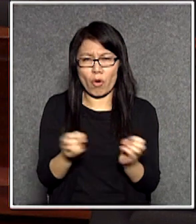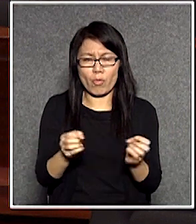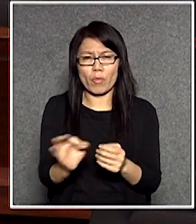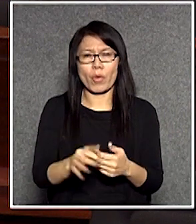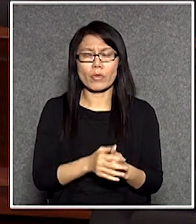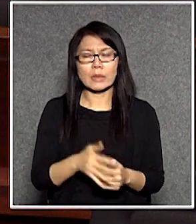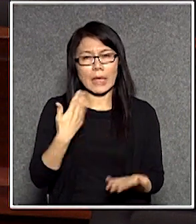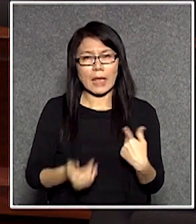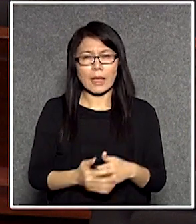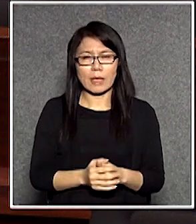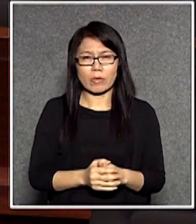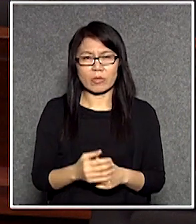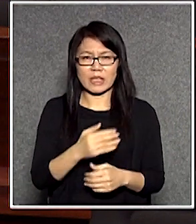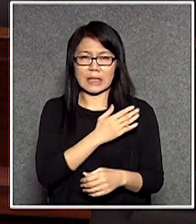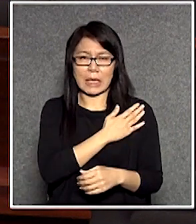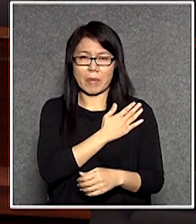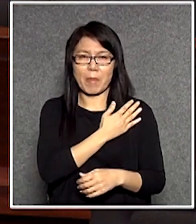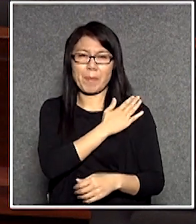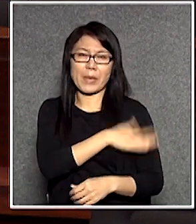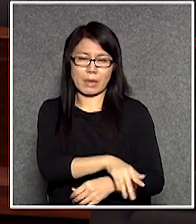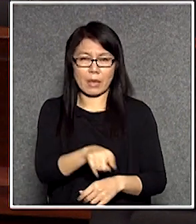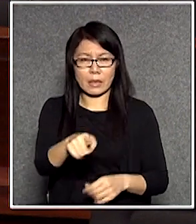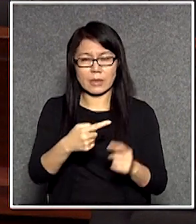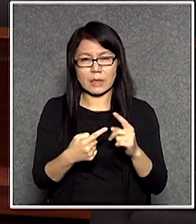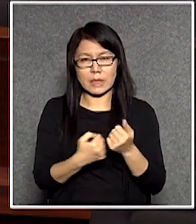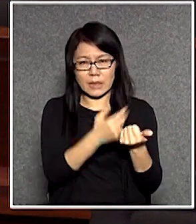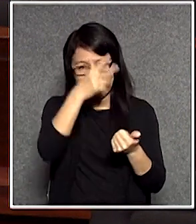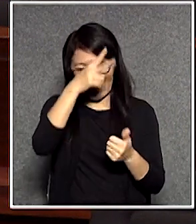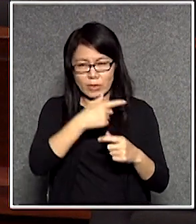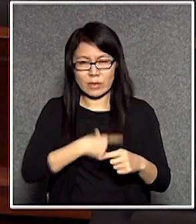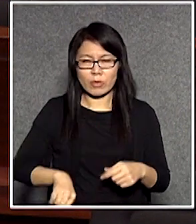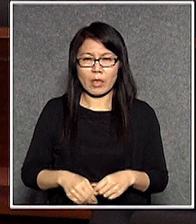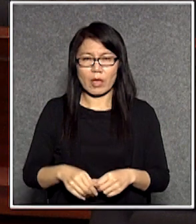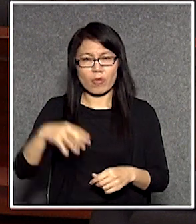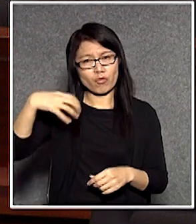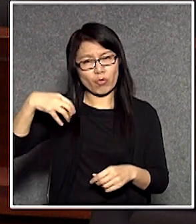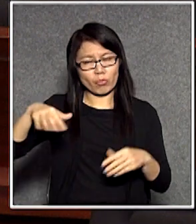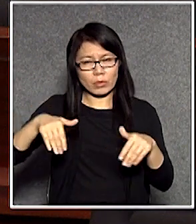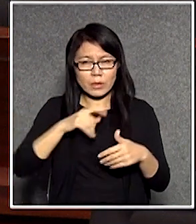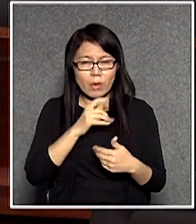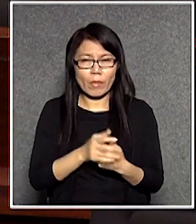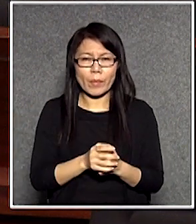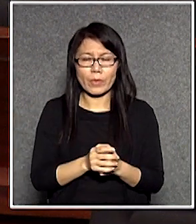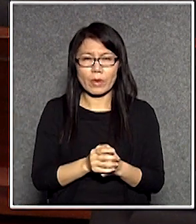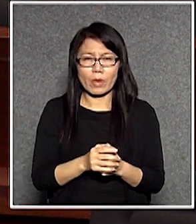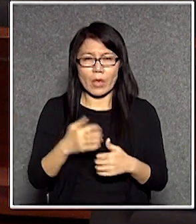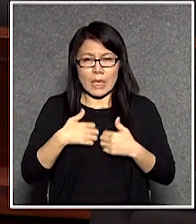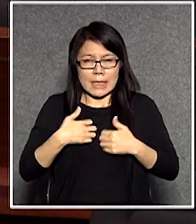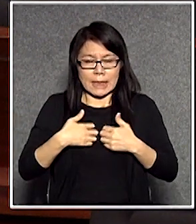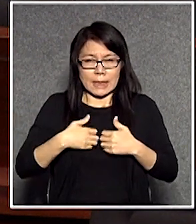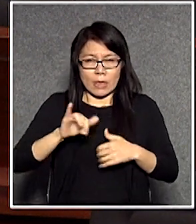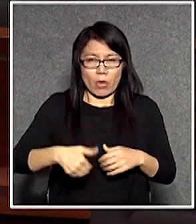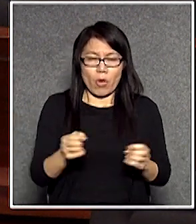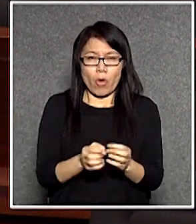是呢還要將責任推給建制派。當傳召鐘響起的時候呢，我們個個都趕下去個議